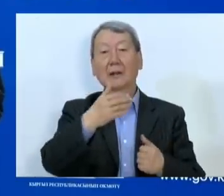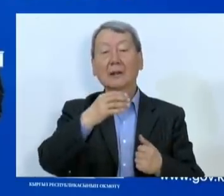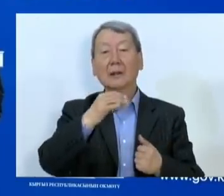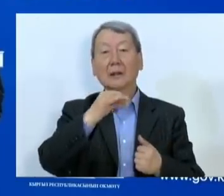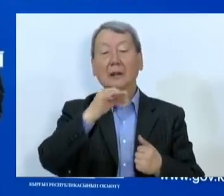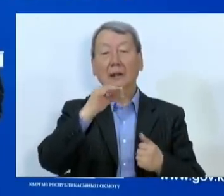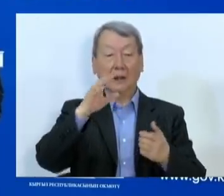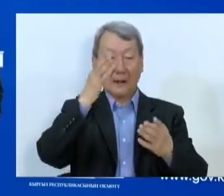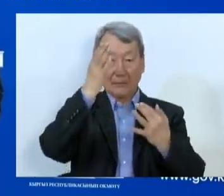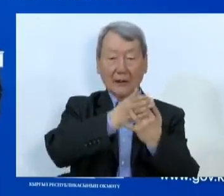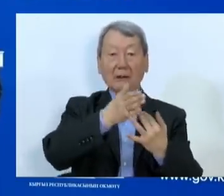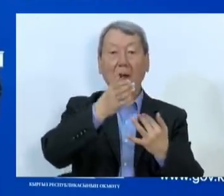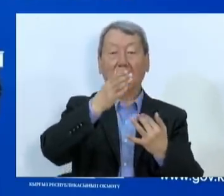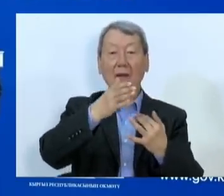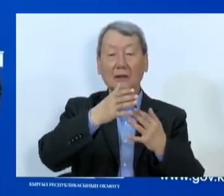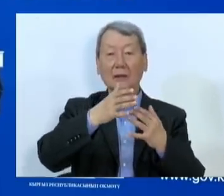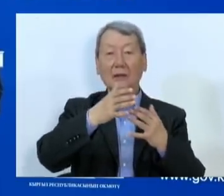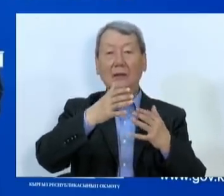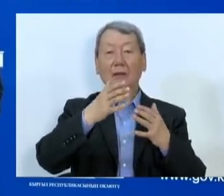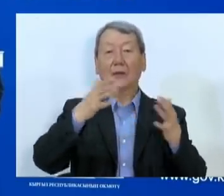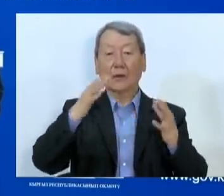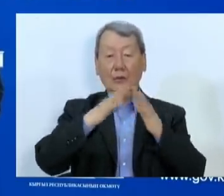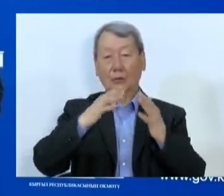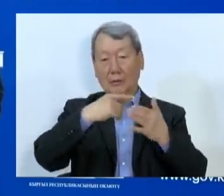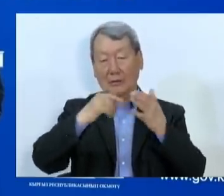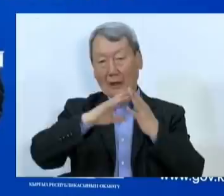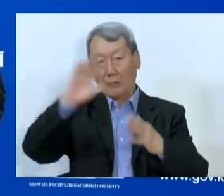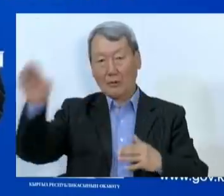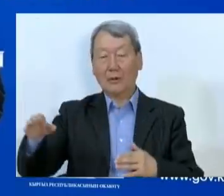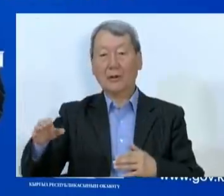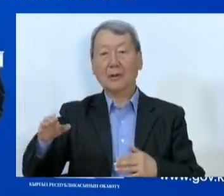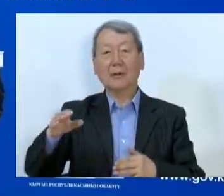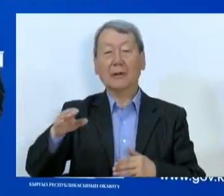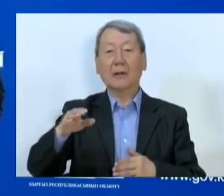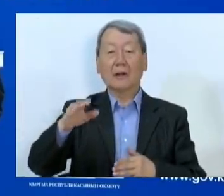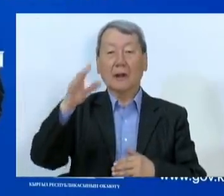дээрлик жарымы ошо айыгып үйлөрүнө кайтышты.